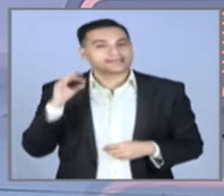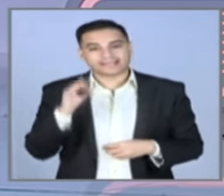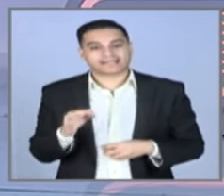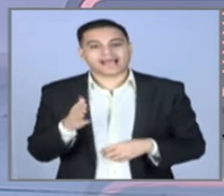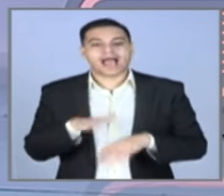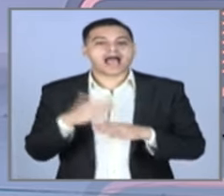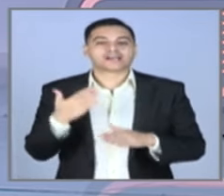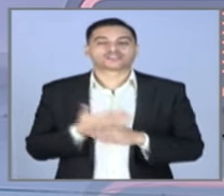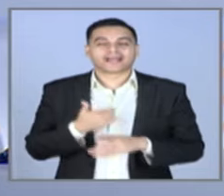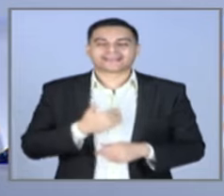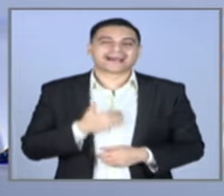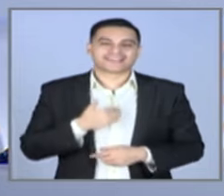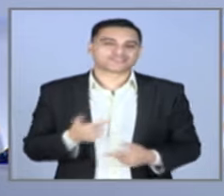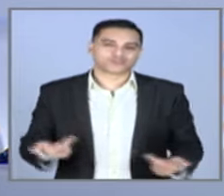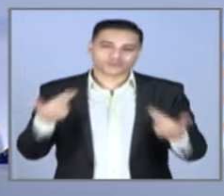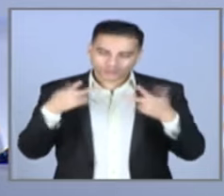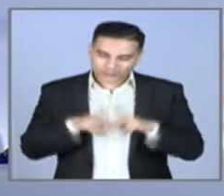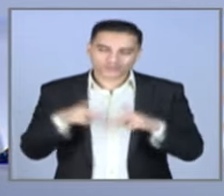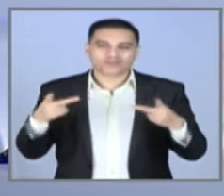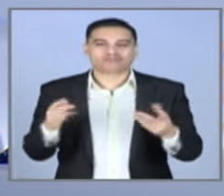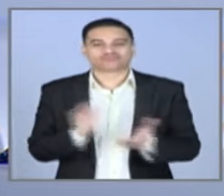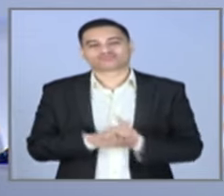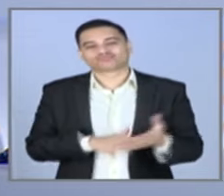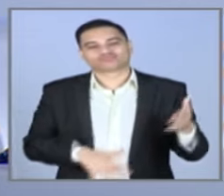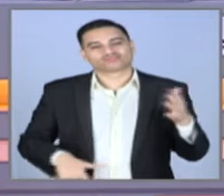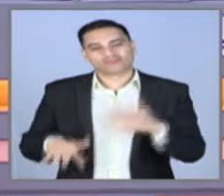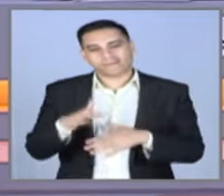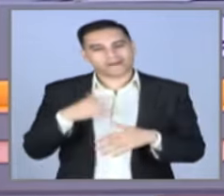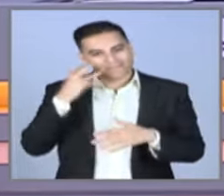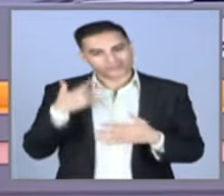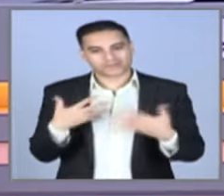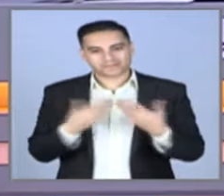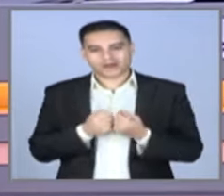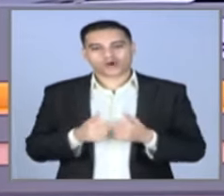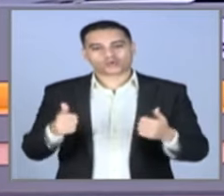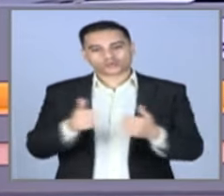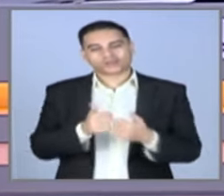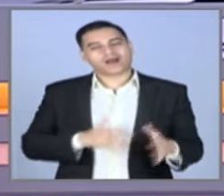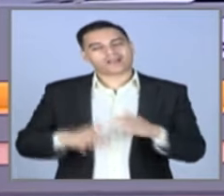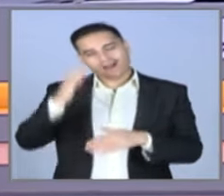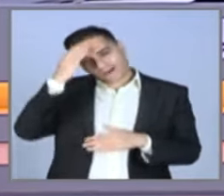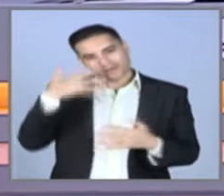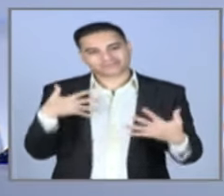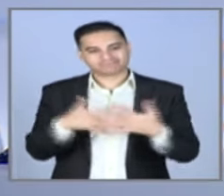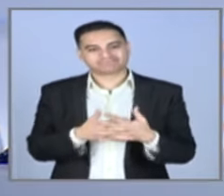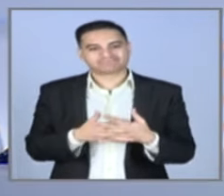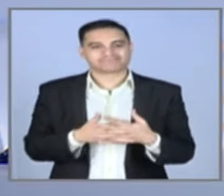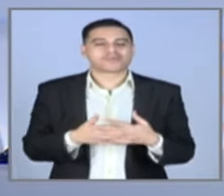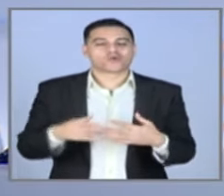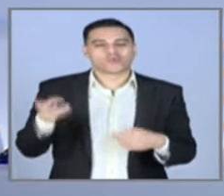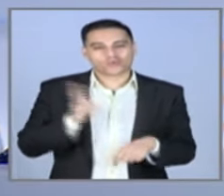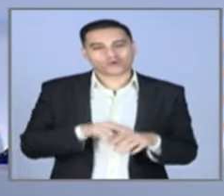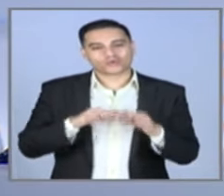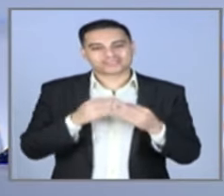كده تحس ان جوه الاستوديو احنا اصحاب. احنا مبسوطين ان احنا بقينا جزء دلوقتي من عائلة العباقرة. طبعا نورتوا عائلة العباقرة.